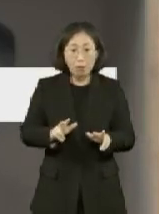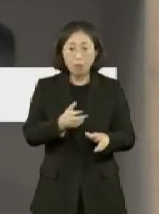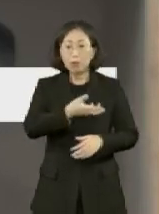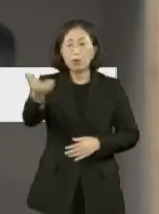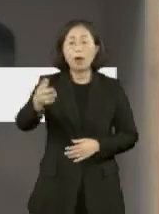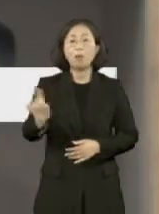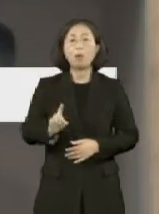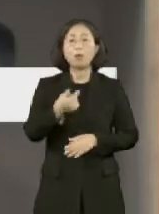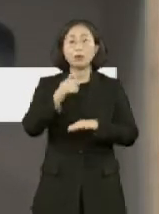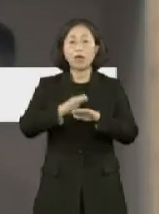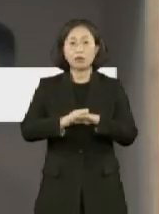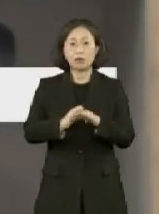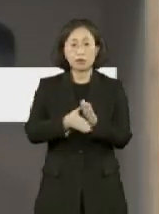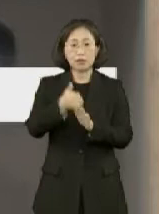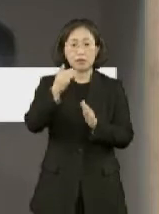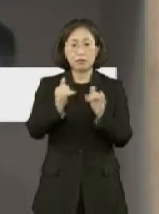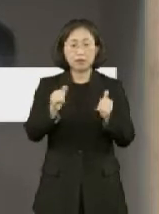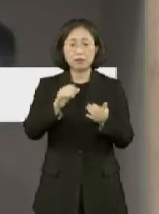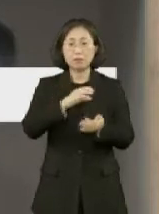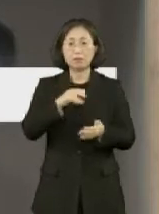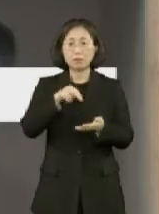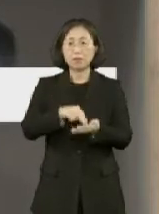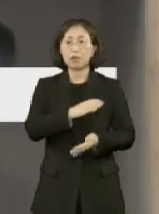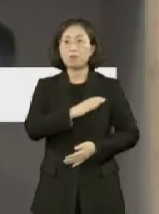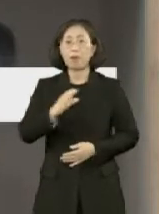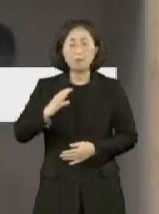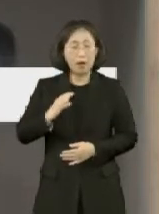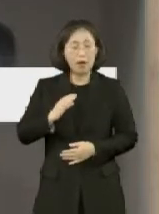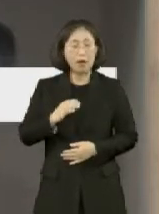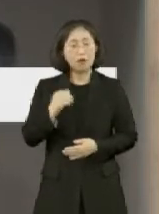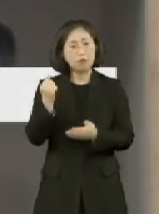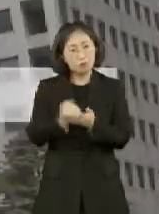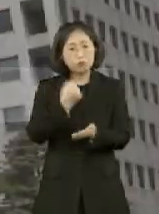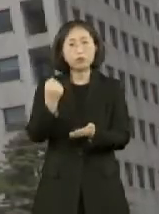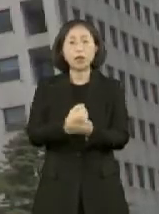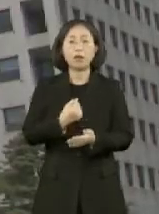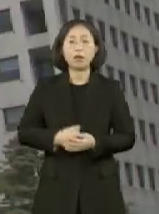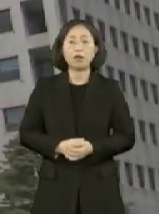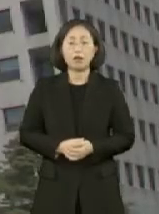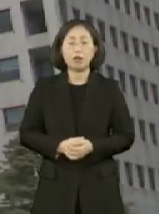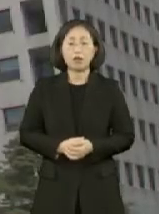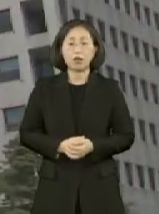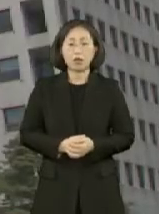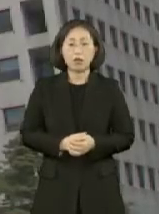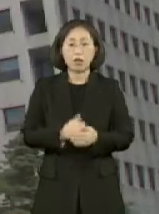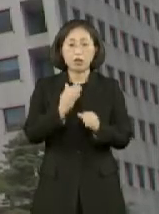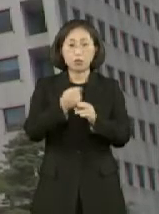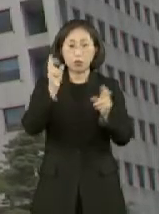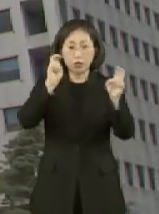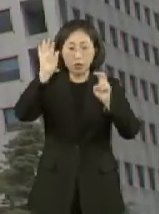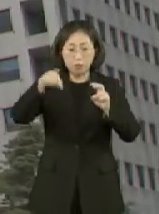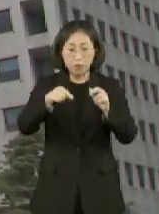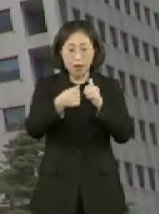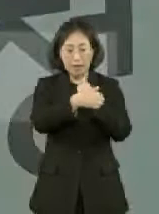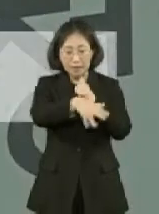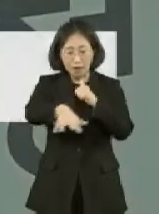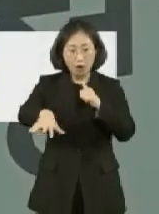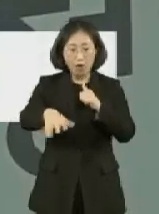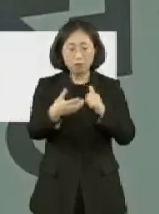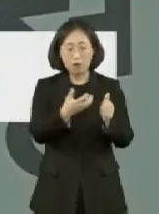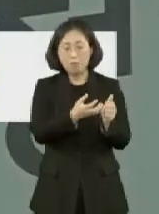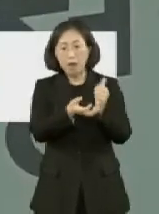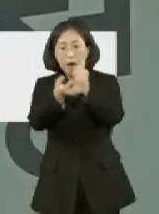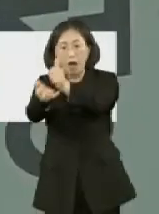대전 시민으로서는 몹시 서운한 일일 수밖에 없습니다. 중기부와 산하기관까지 이전하면